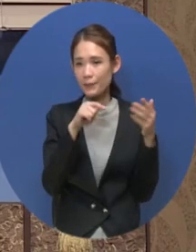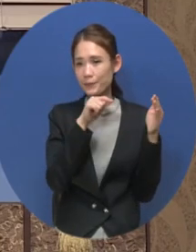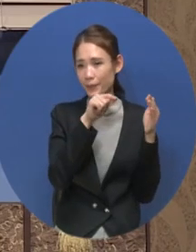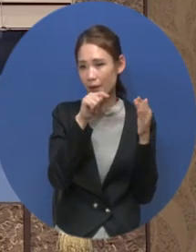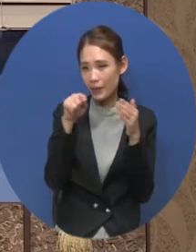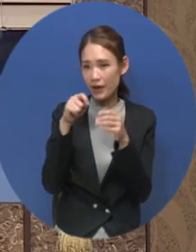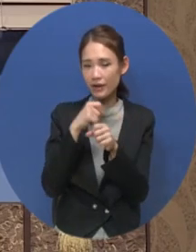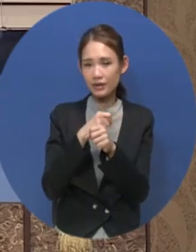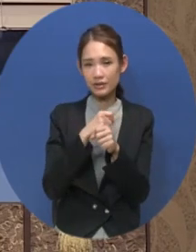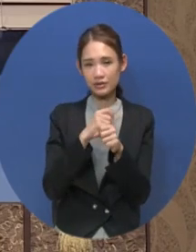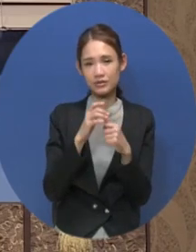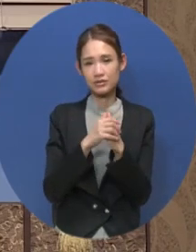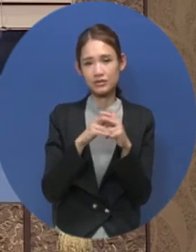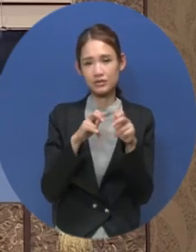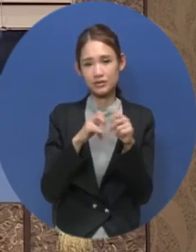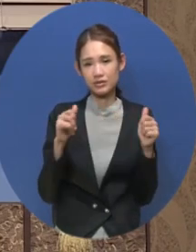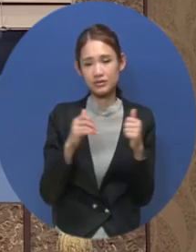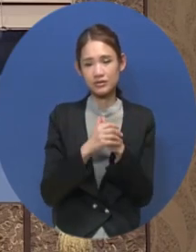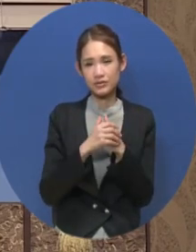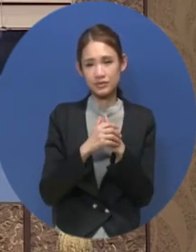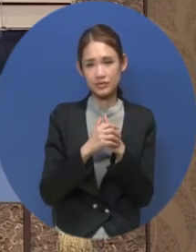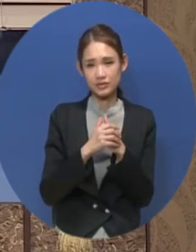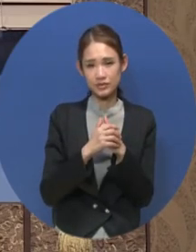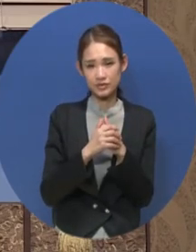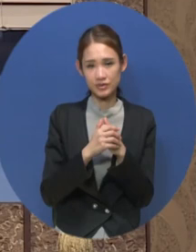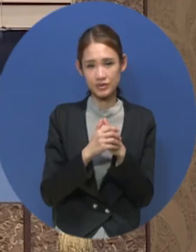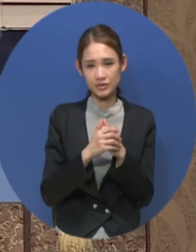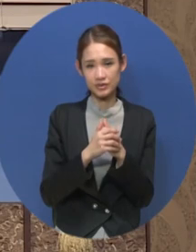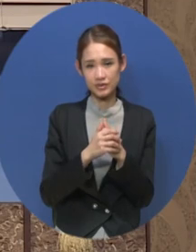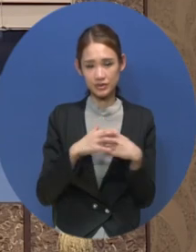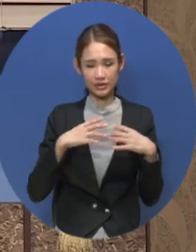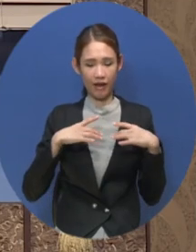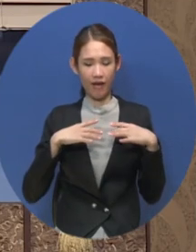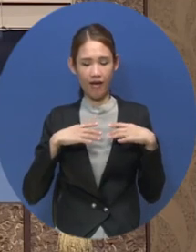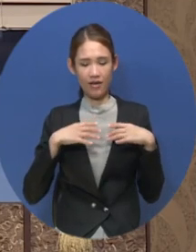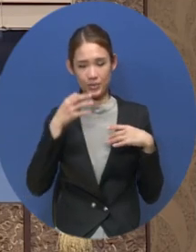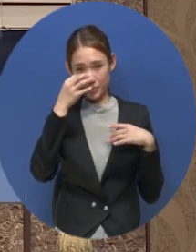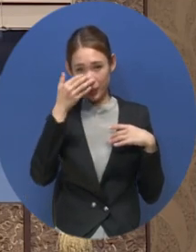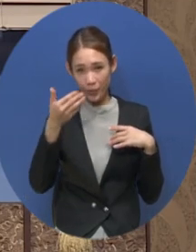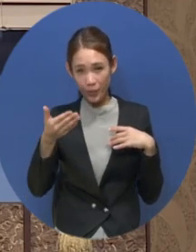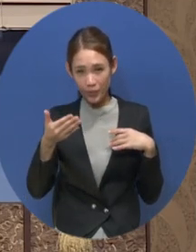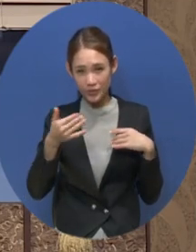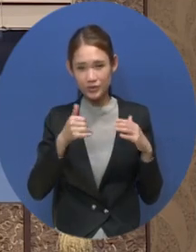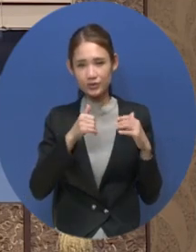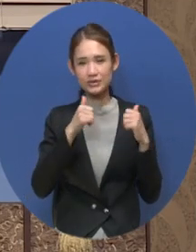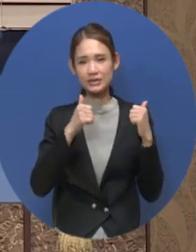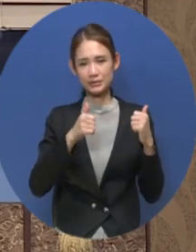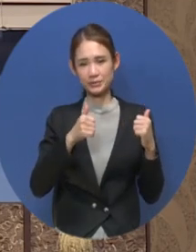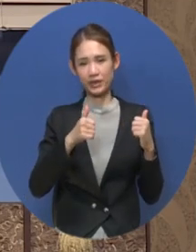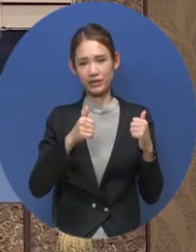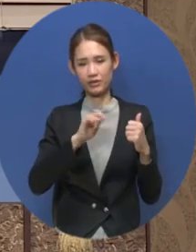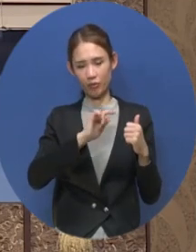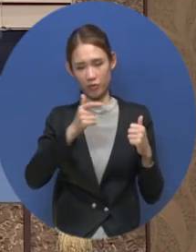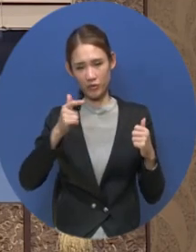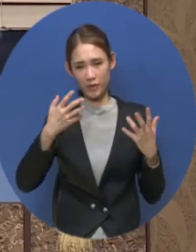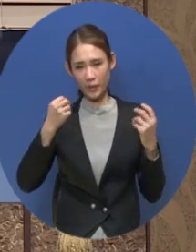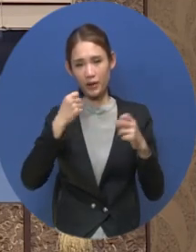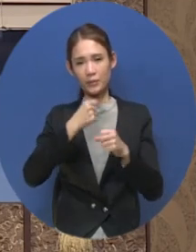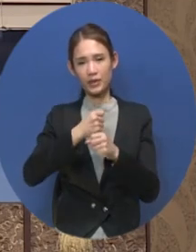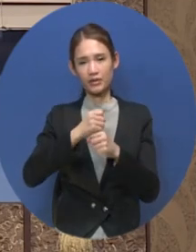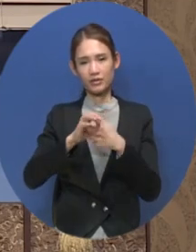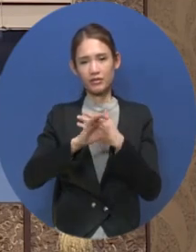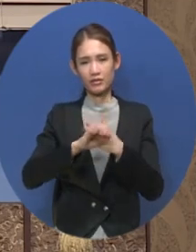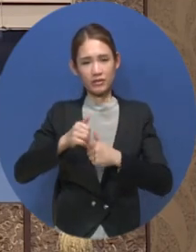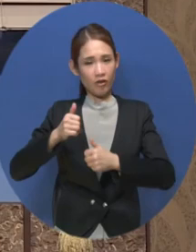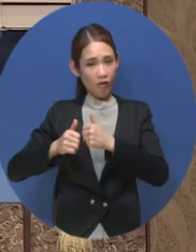예. 우리 장애인 체육의 이상을 좀 알리고 네. 또 우리 선수들한테는 또 심판이라든지 이런 분들을 또 많이 만들어내면 경기